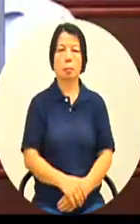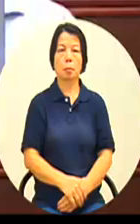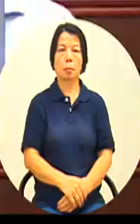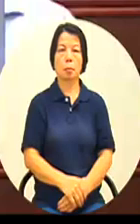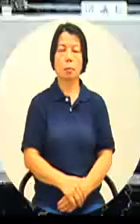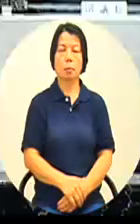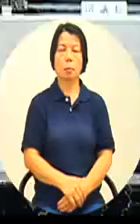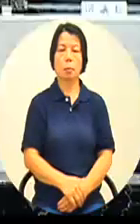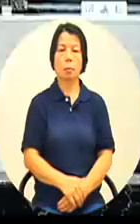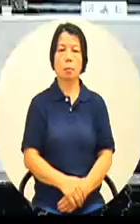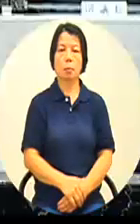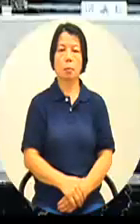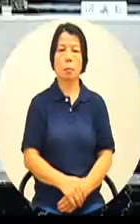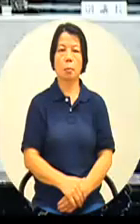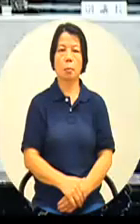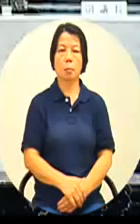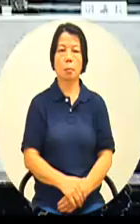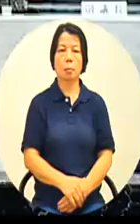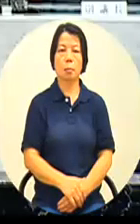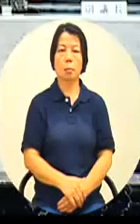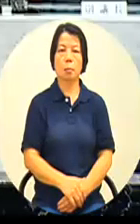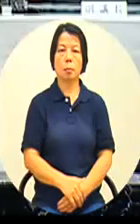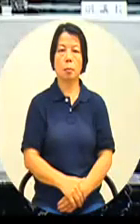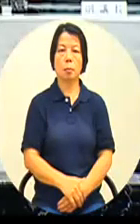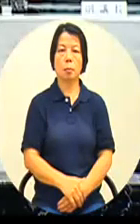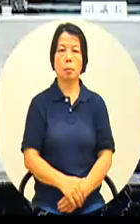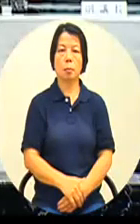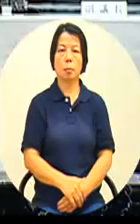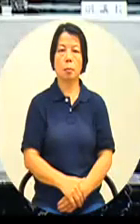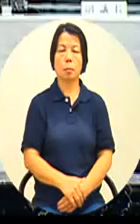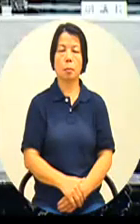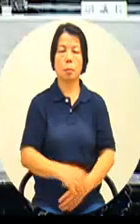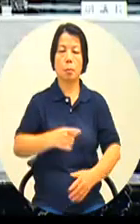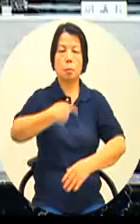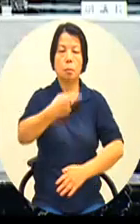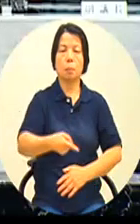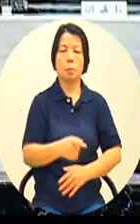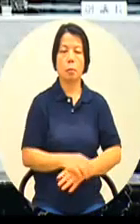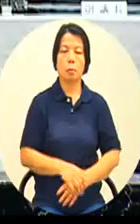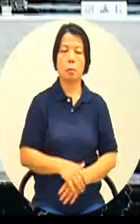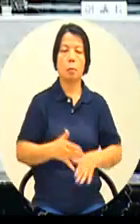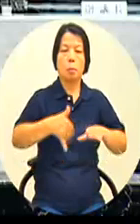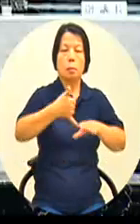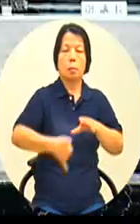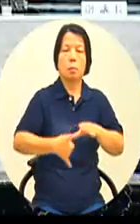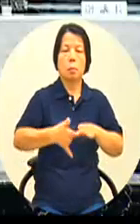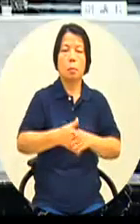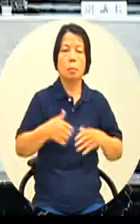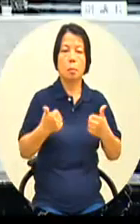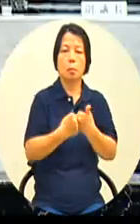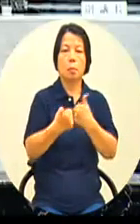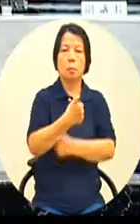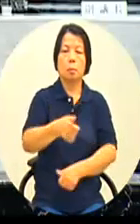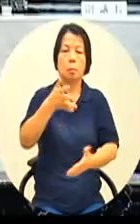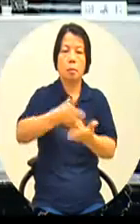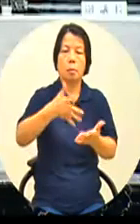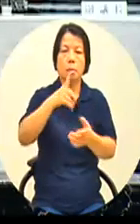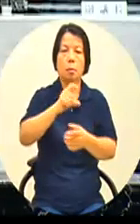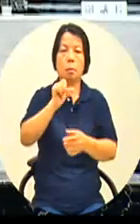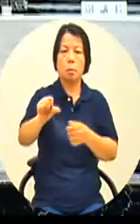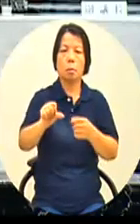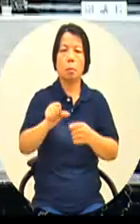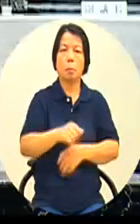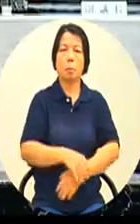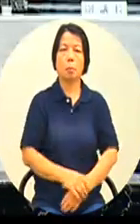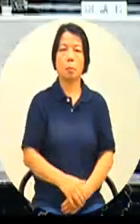好，谢谢李乔如议员。再过来是我们沈英章沈议员，十五分钟。